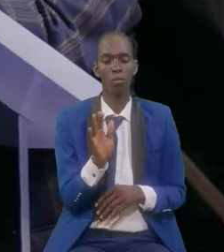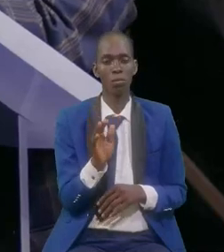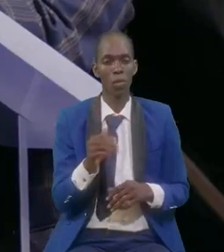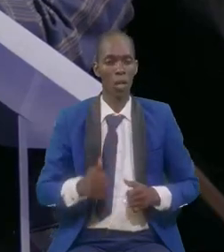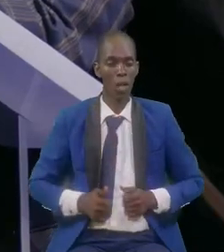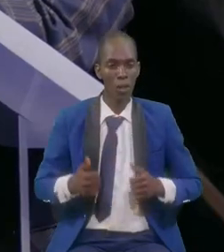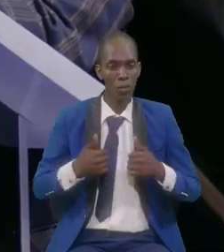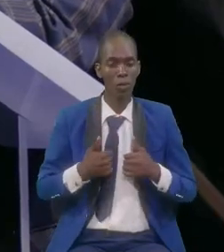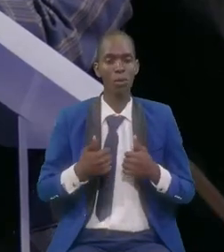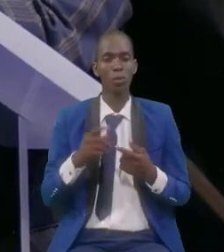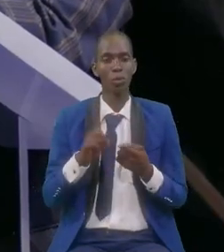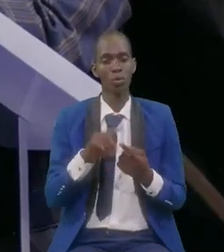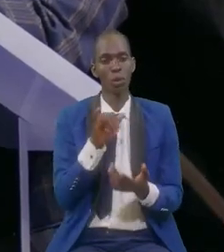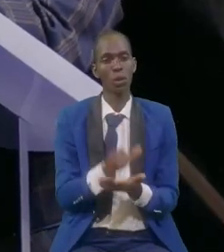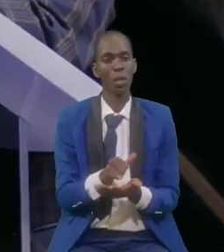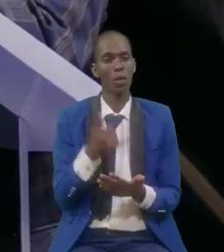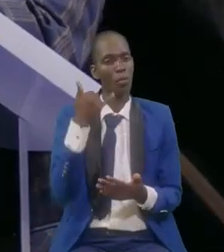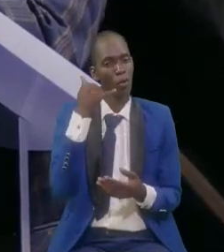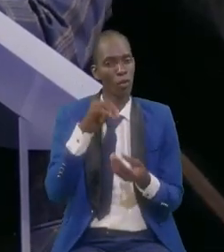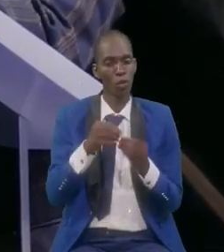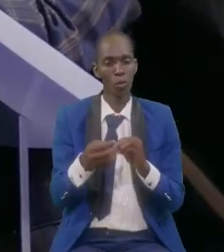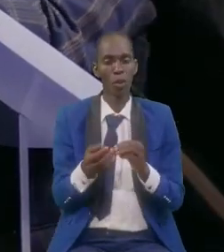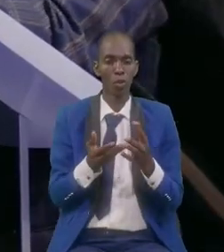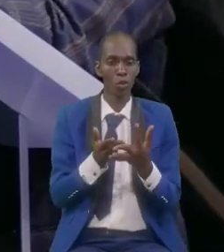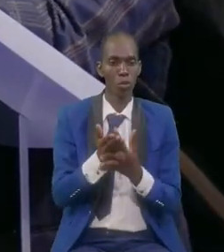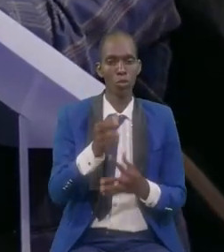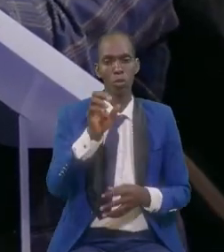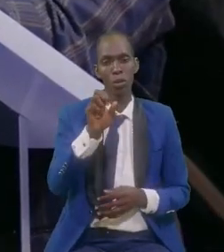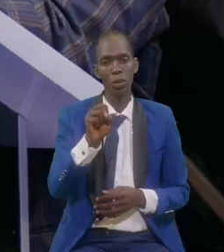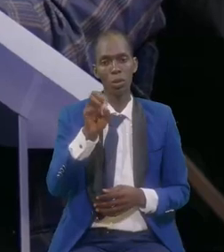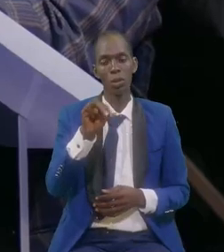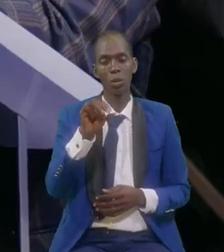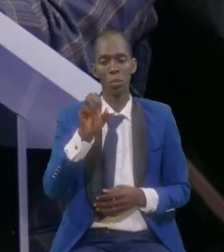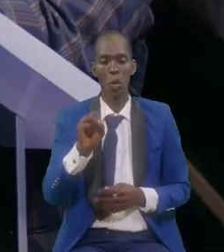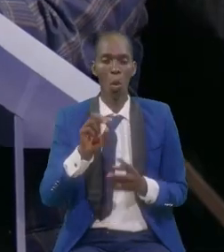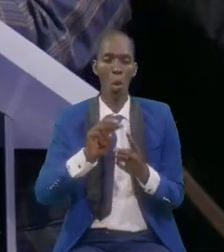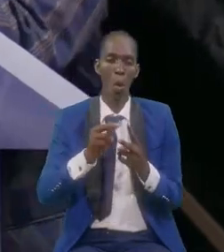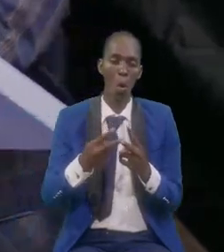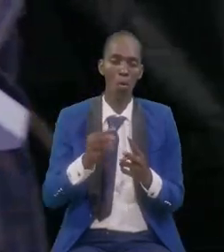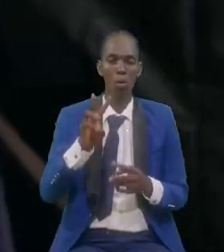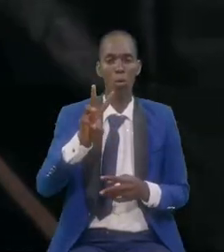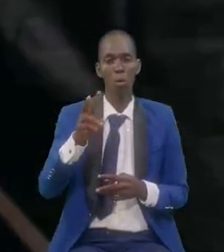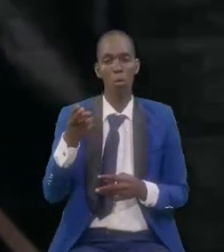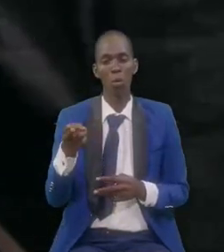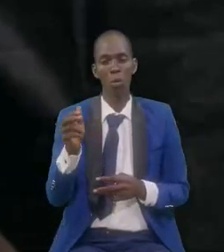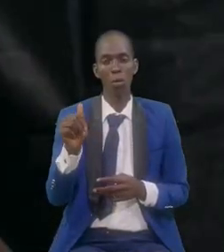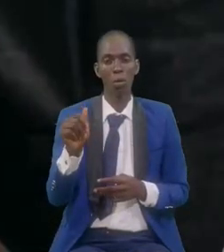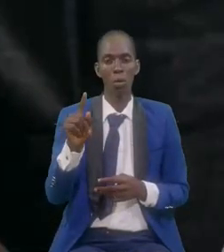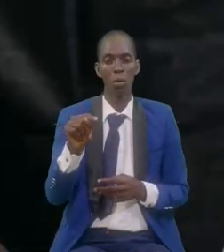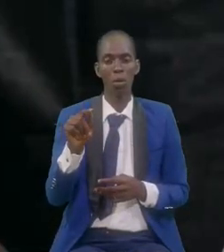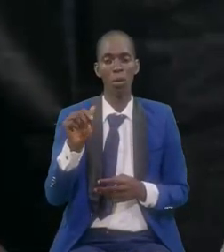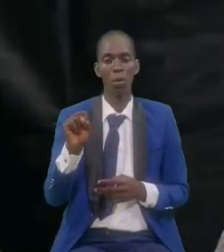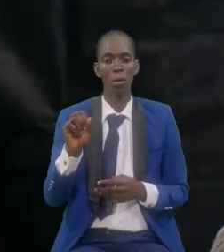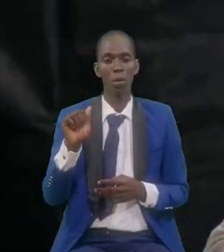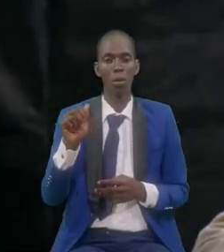vos contacts, ou bien pas les numéros qui vous sont communiqués. Vous qui suivez à la radio, faites-le